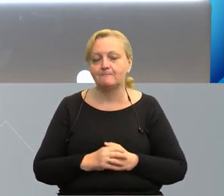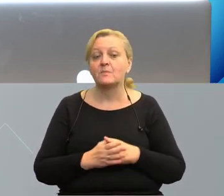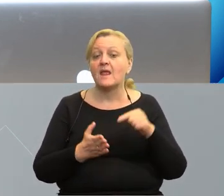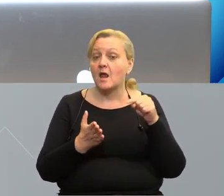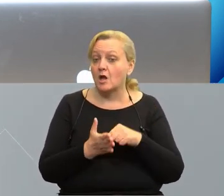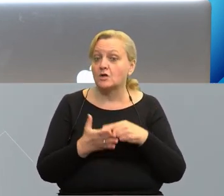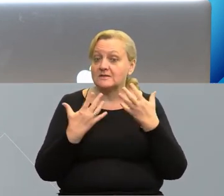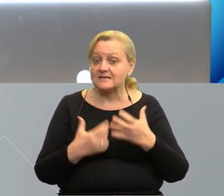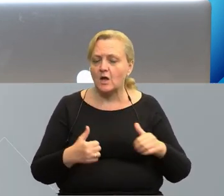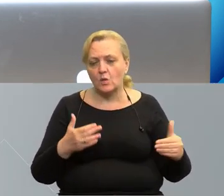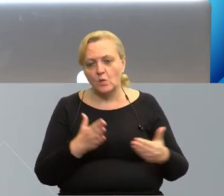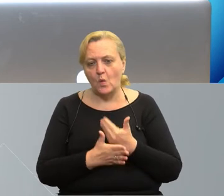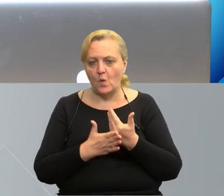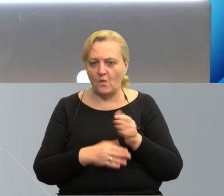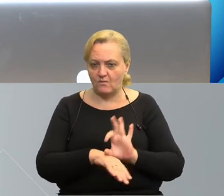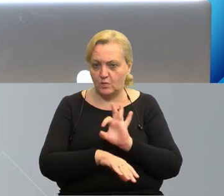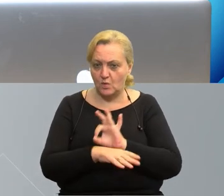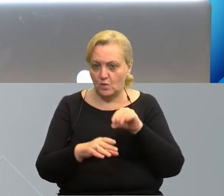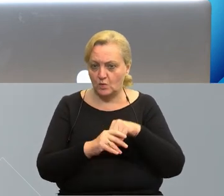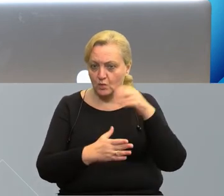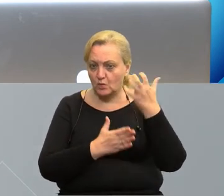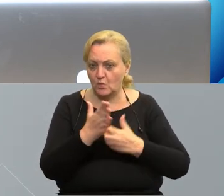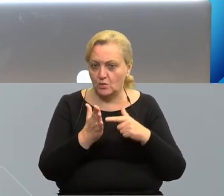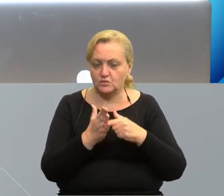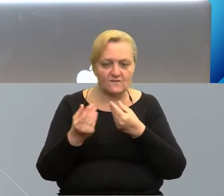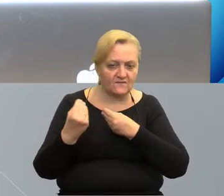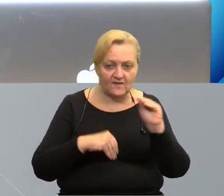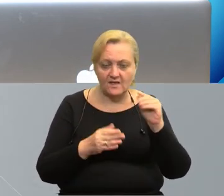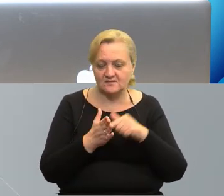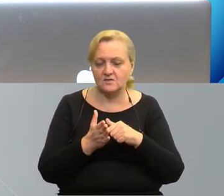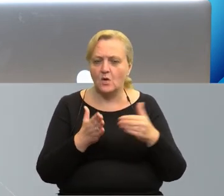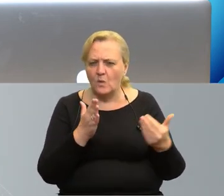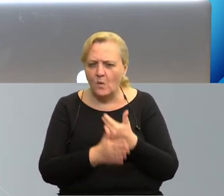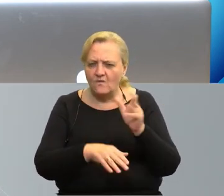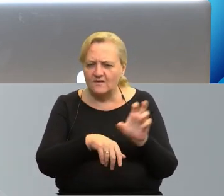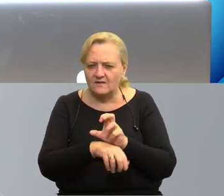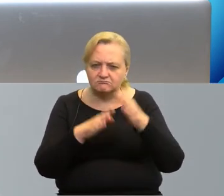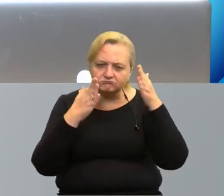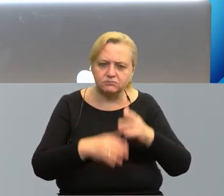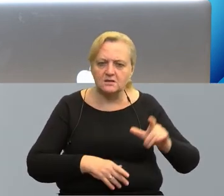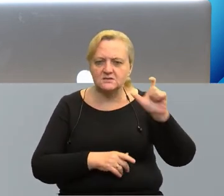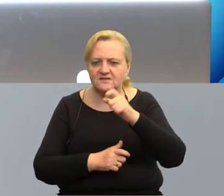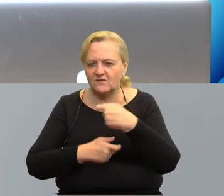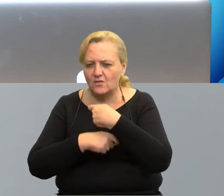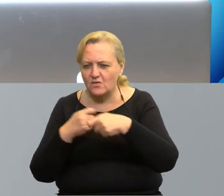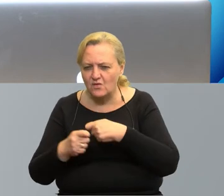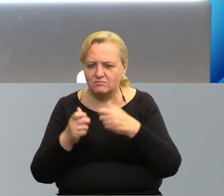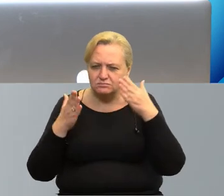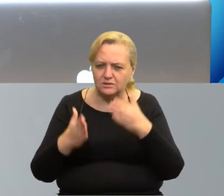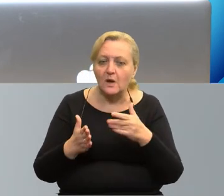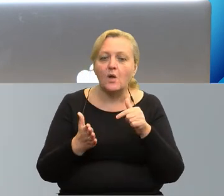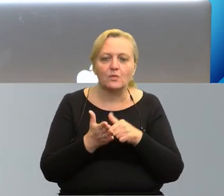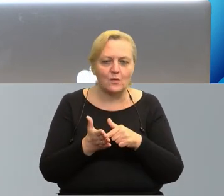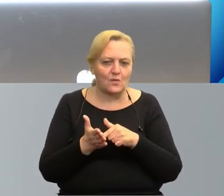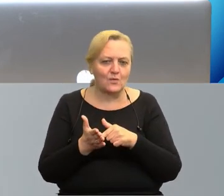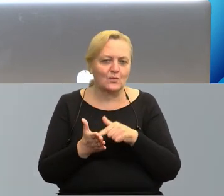Więc chcielibyśmy, aby te nowe projekty korzystały w większym stopniu z nowych technologii, cyfrowych rozwiązań, do